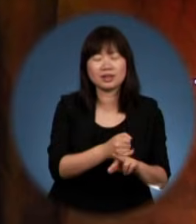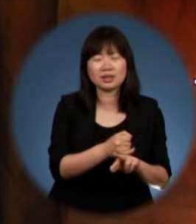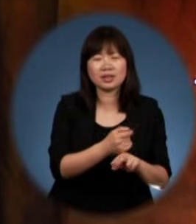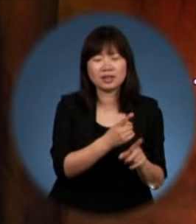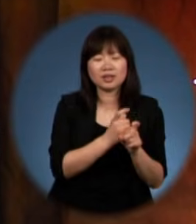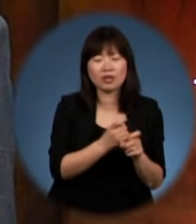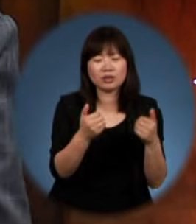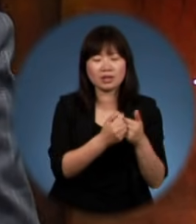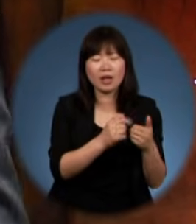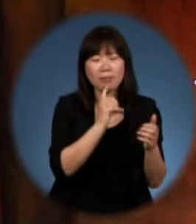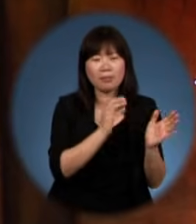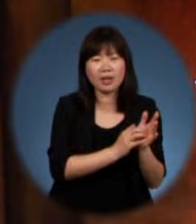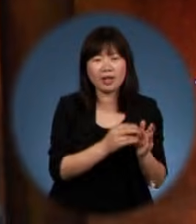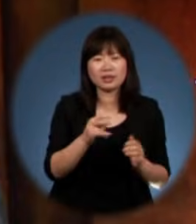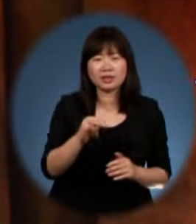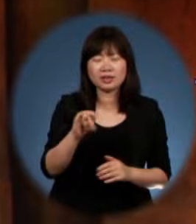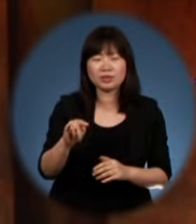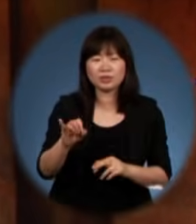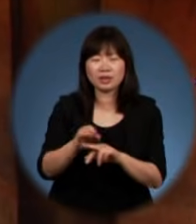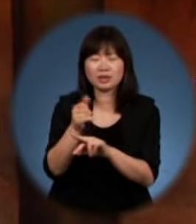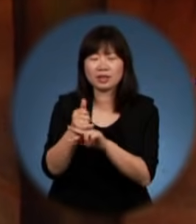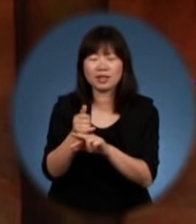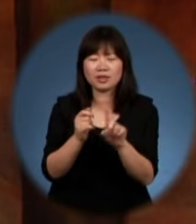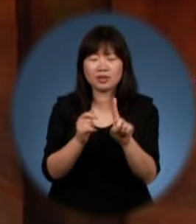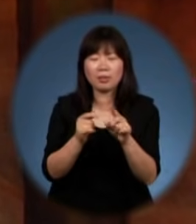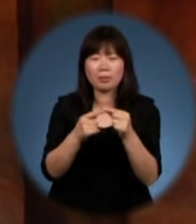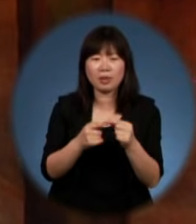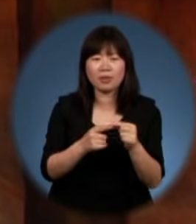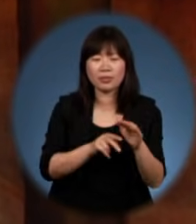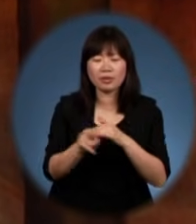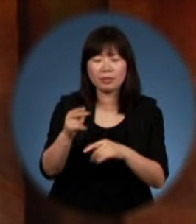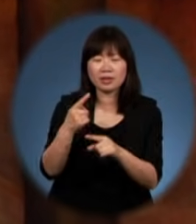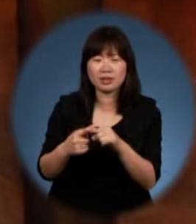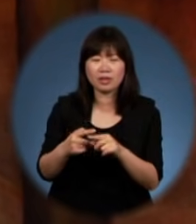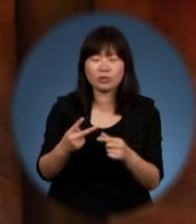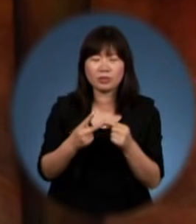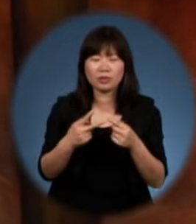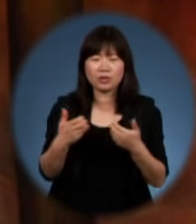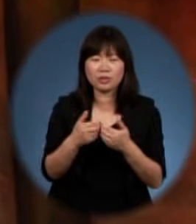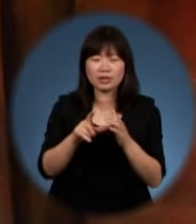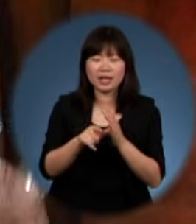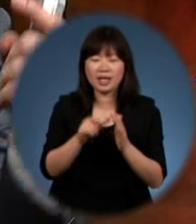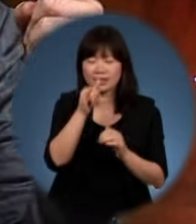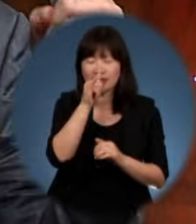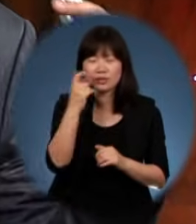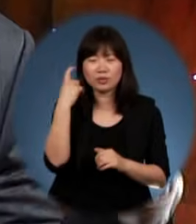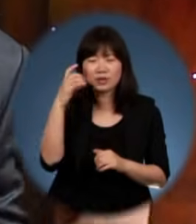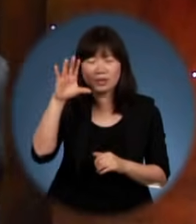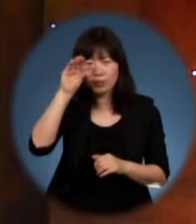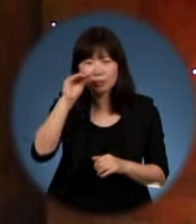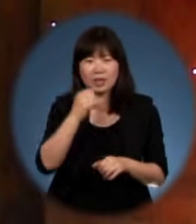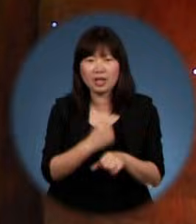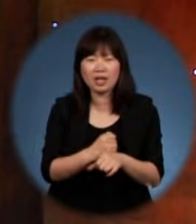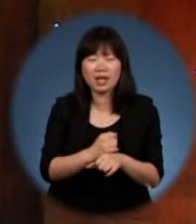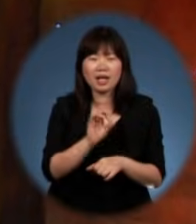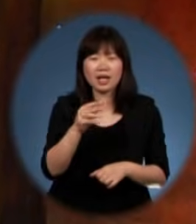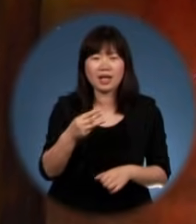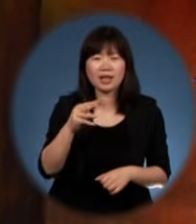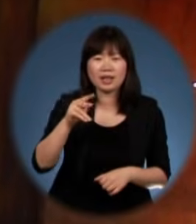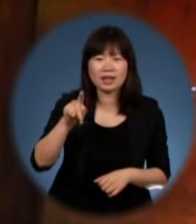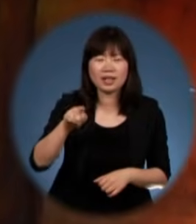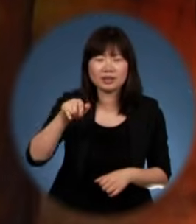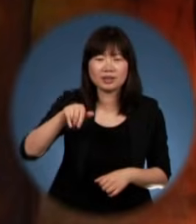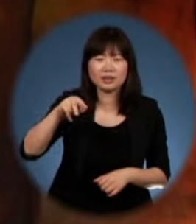이다 리스 황제가 첫 번째 뜻을 도망갔다가 요 두 번째 전투 위에 있다는 소식을 썼고 알렉산드로스가 잡으러 가는데